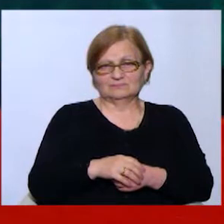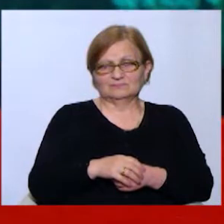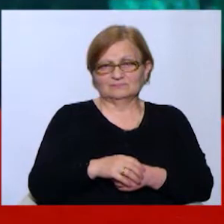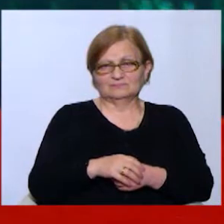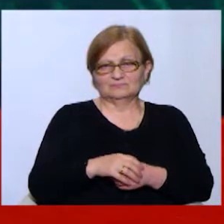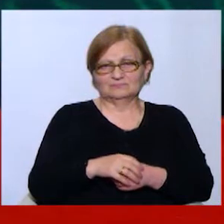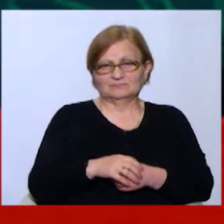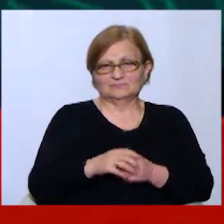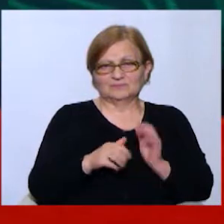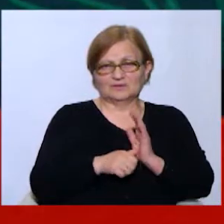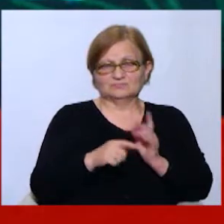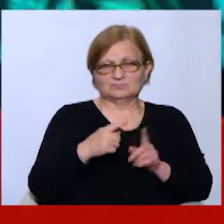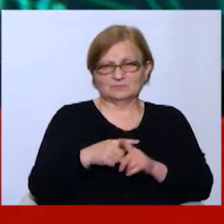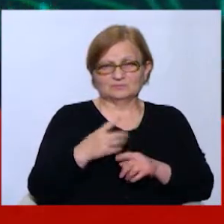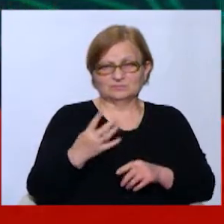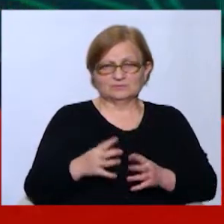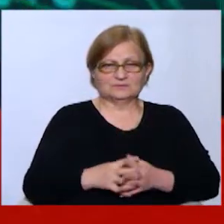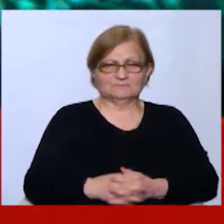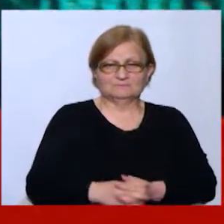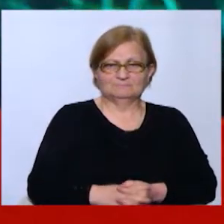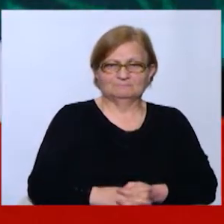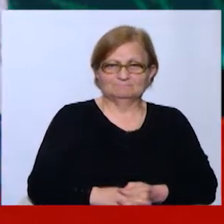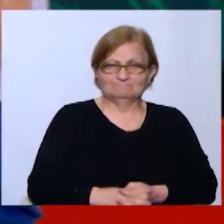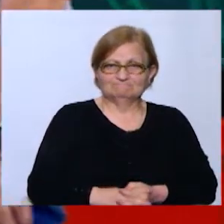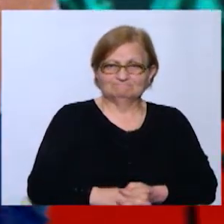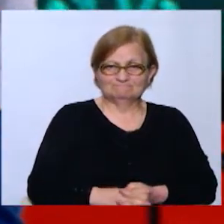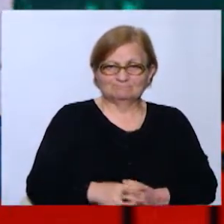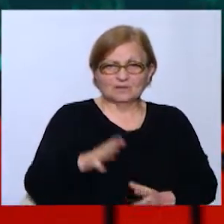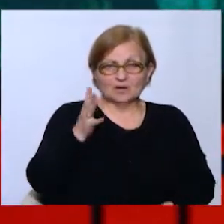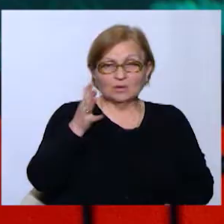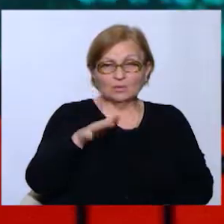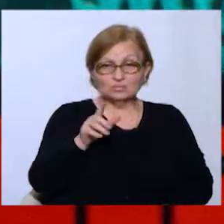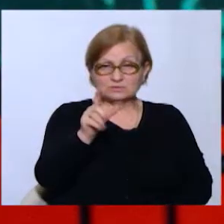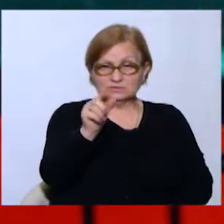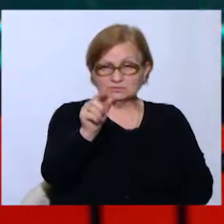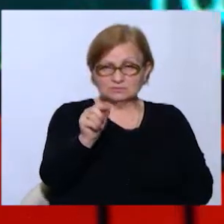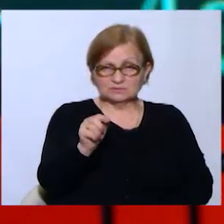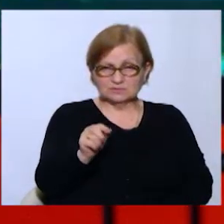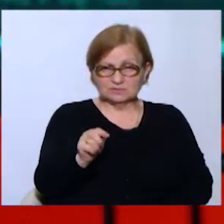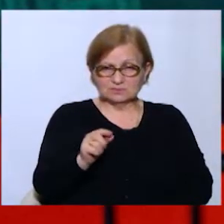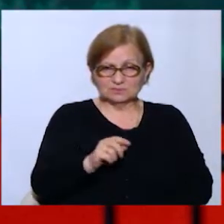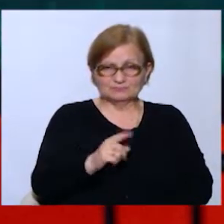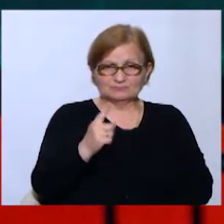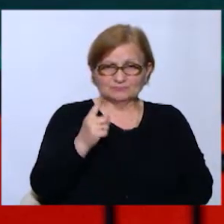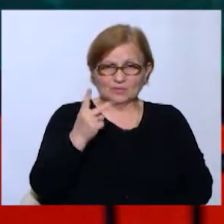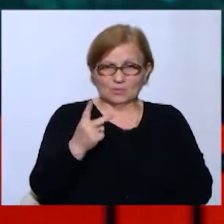6 და 4. აი 5 წყვილი მეგობრების.